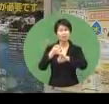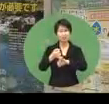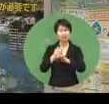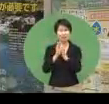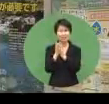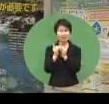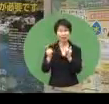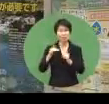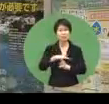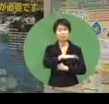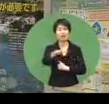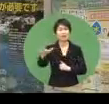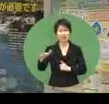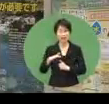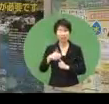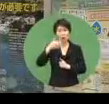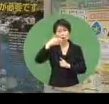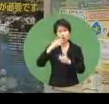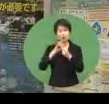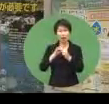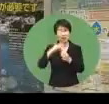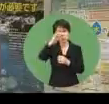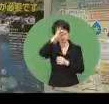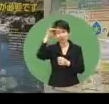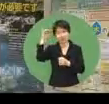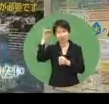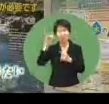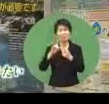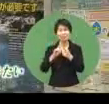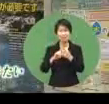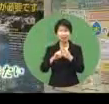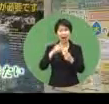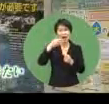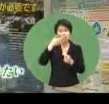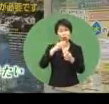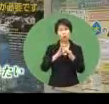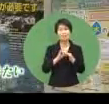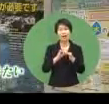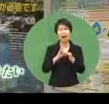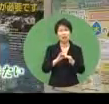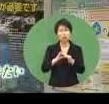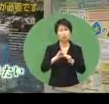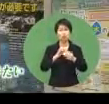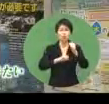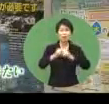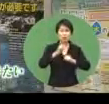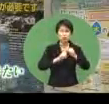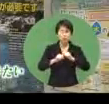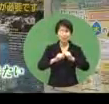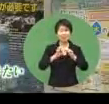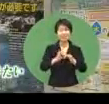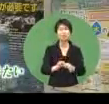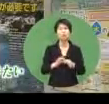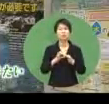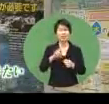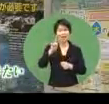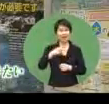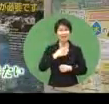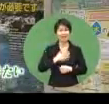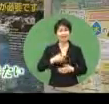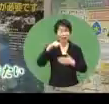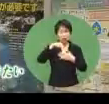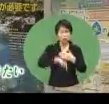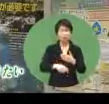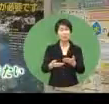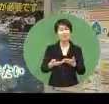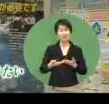県民の皆様にも食に関する知識や食に関する取り組みについて理解を深めてい